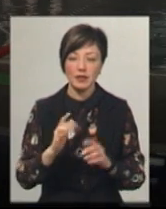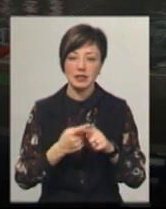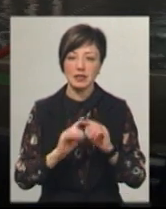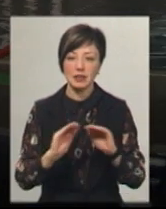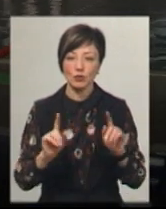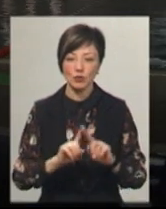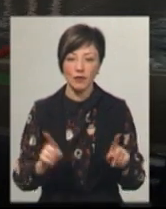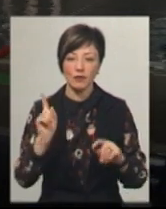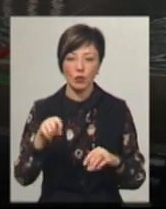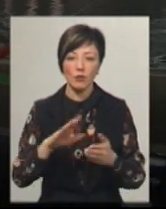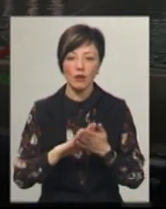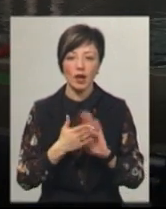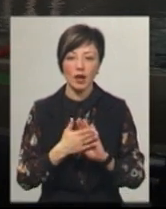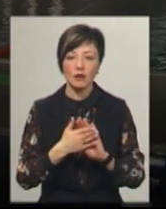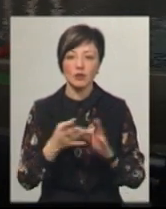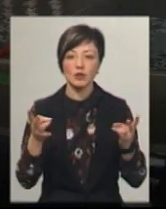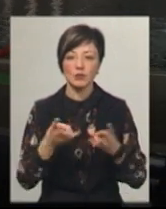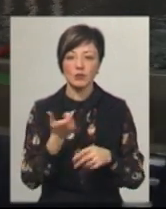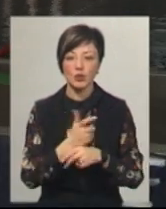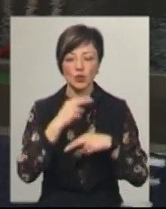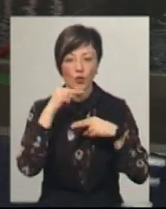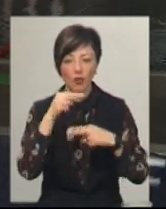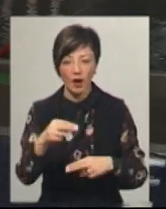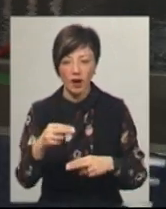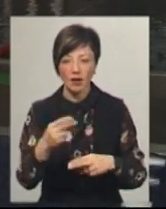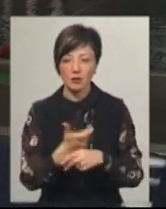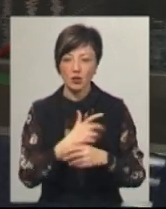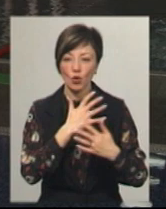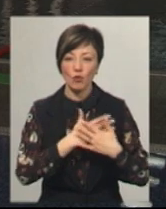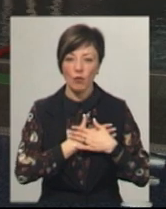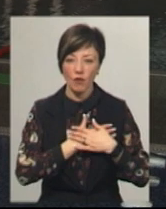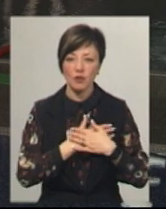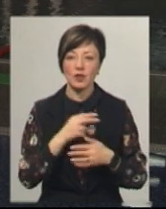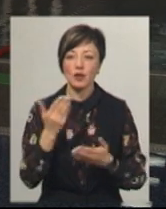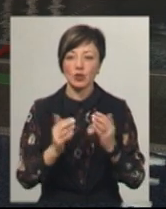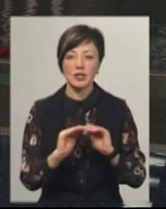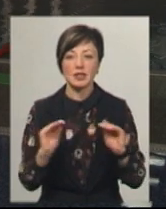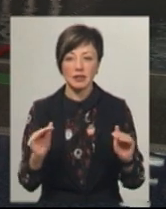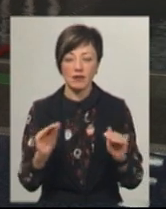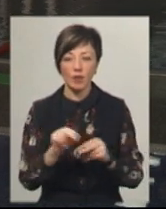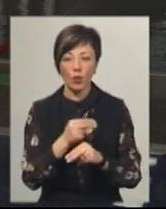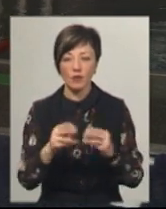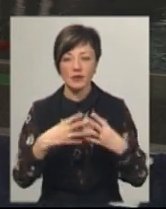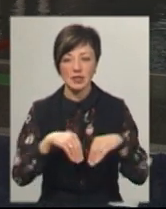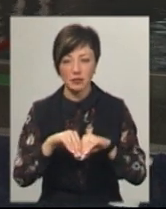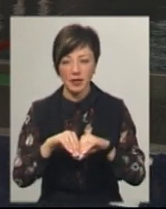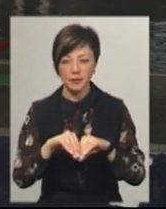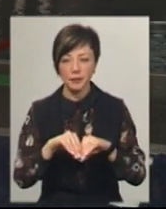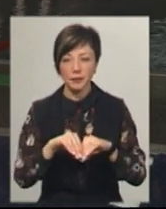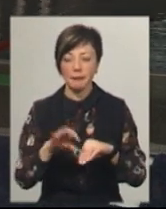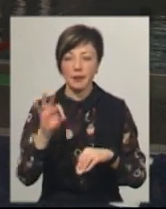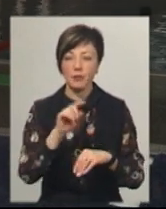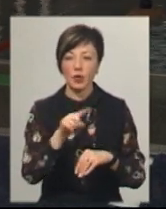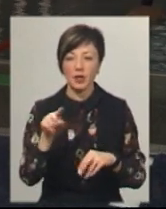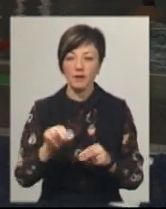вони особливі в тому плані, що вони потребують більше уваги і більше любові. Так? Якщо діти, які виховуються в сім'ї, про